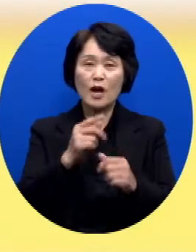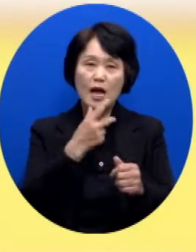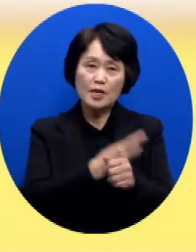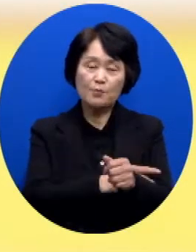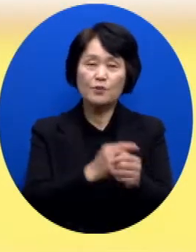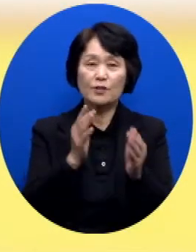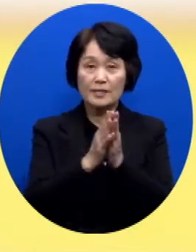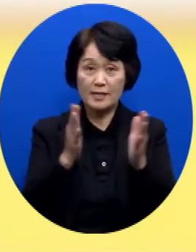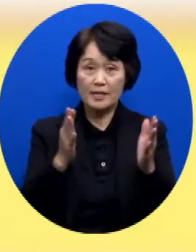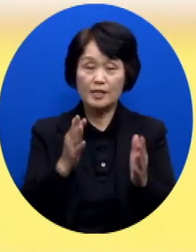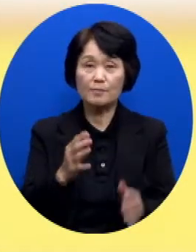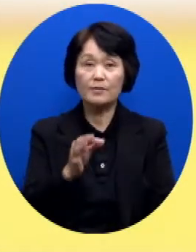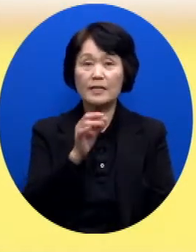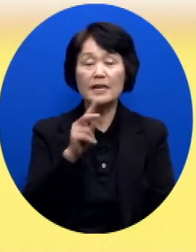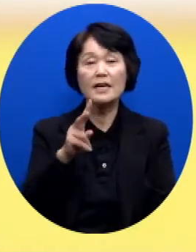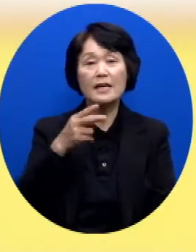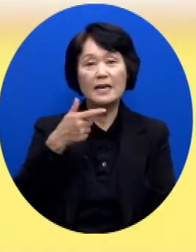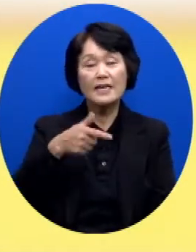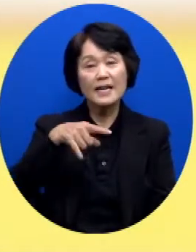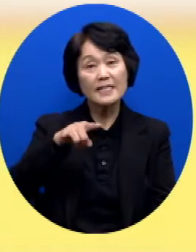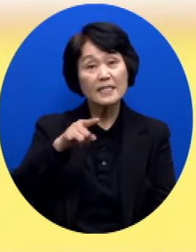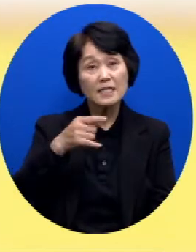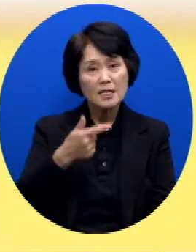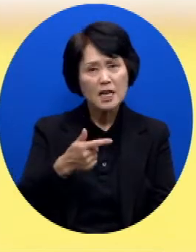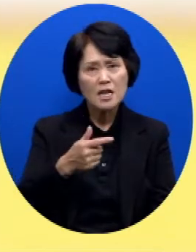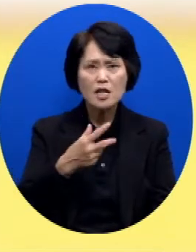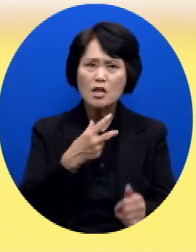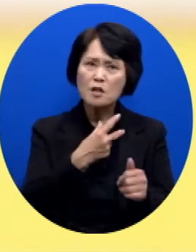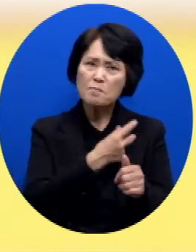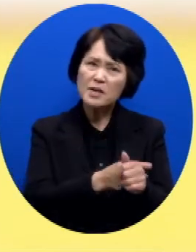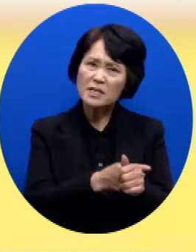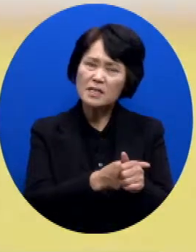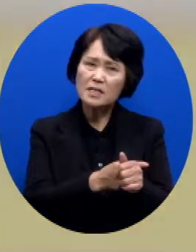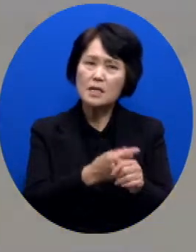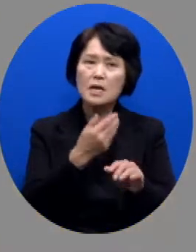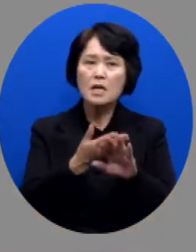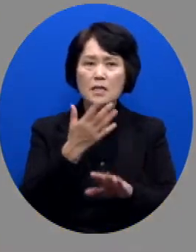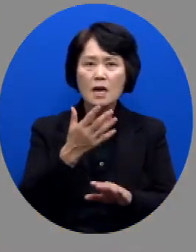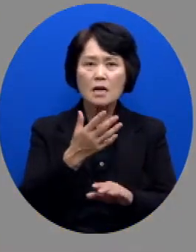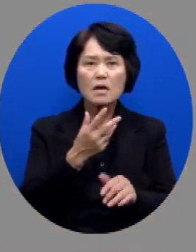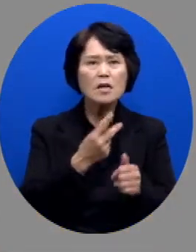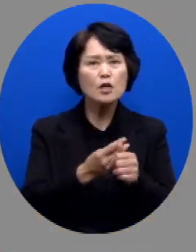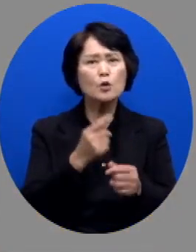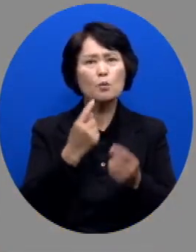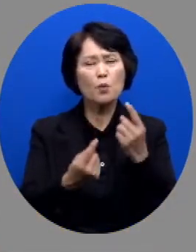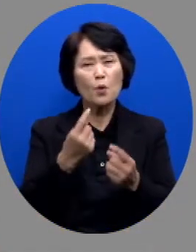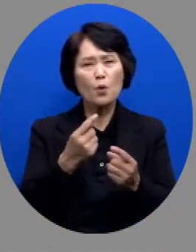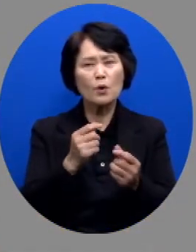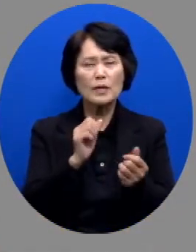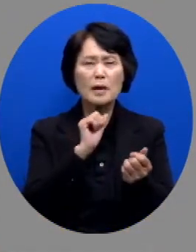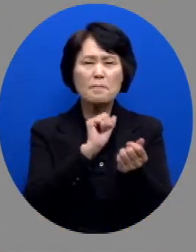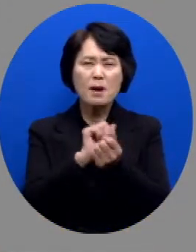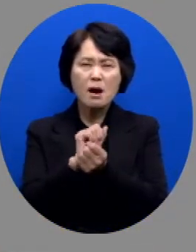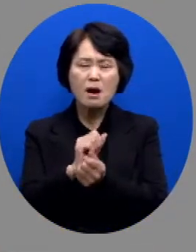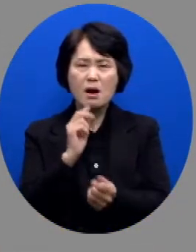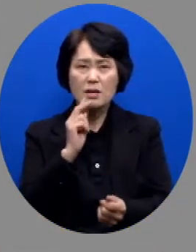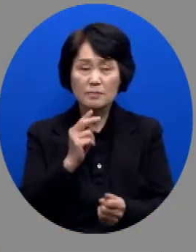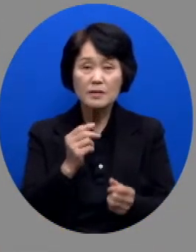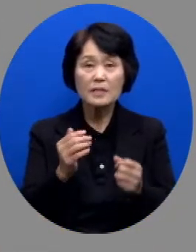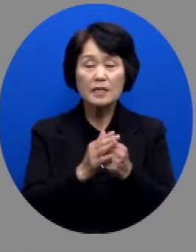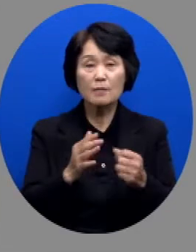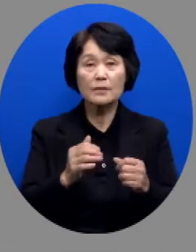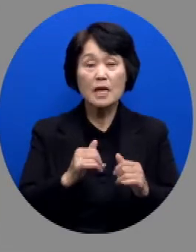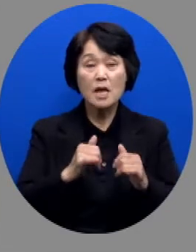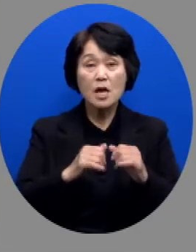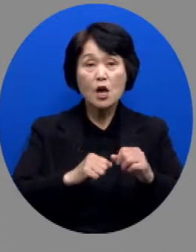얀센 백신이 다른 백신보다 돌파 감염 비율이 높고 대부분의 접종자가 사회활동이 활발한 청장년층인 점을